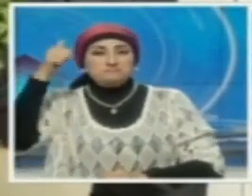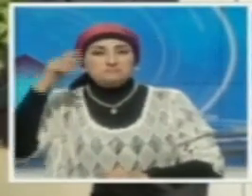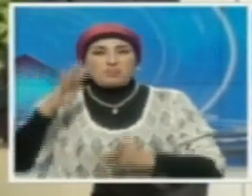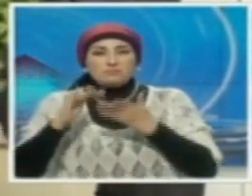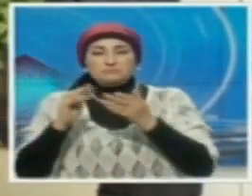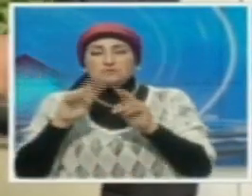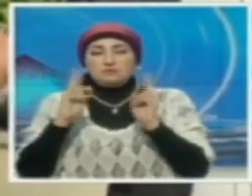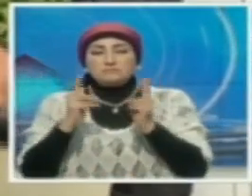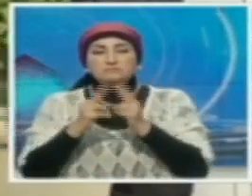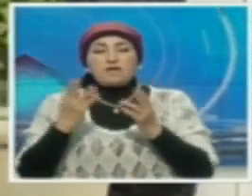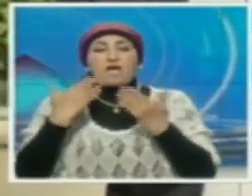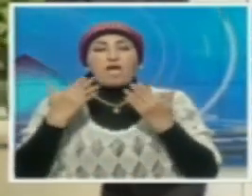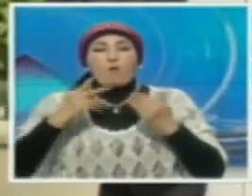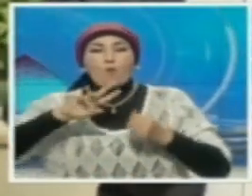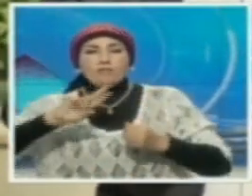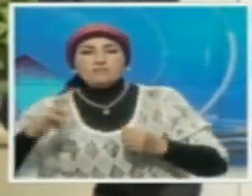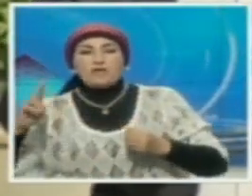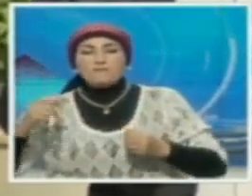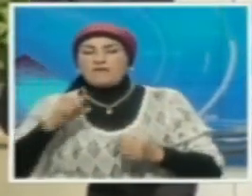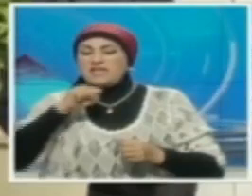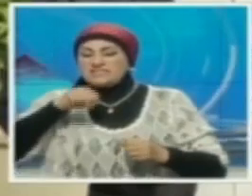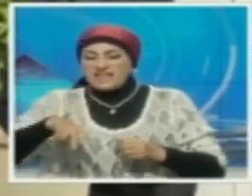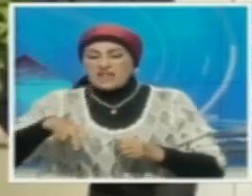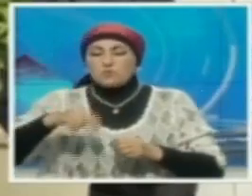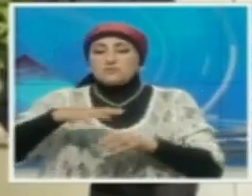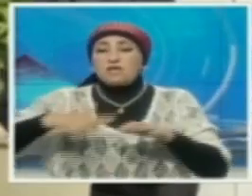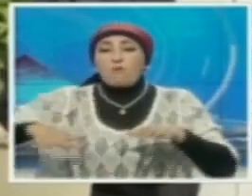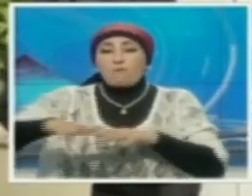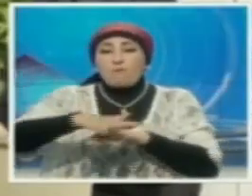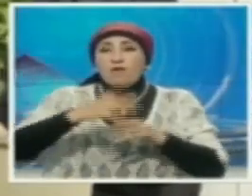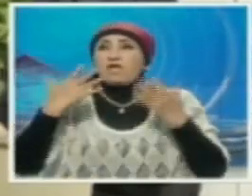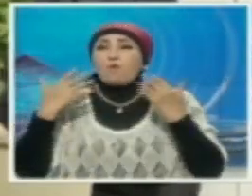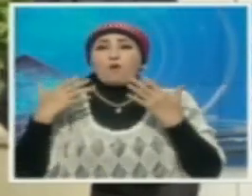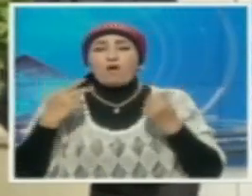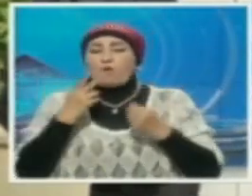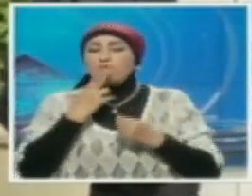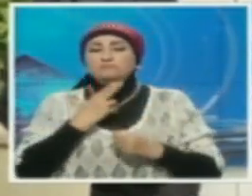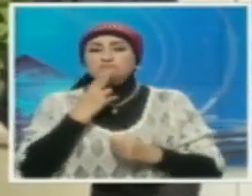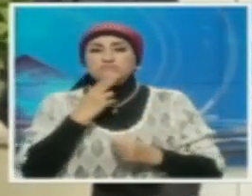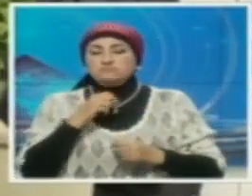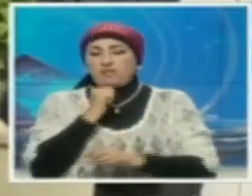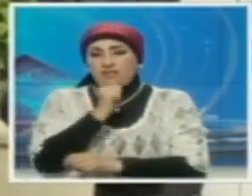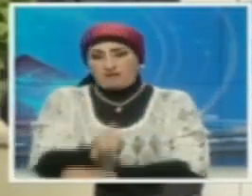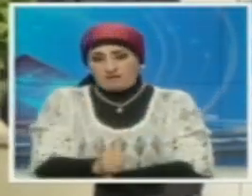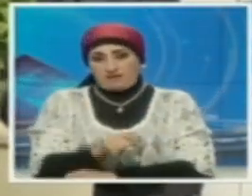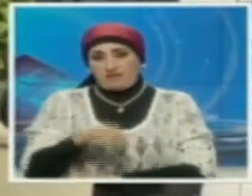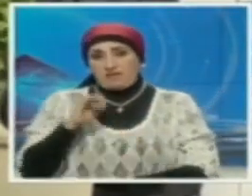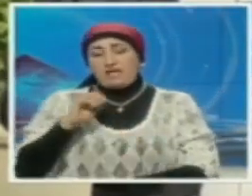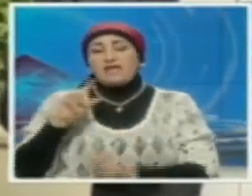سيما في مواجهه تلوث المياه والهواء والحفاظ على التربه. محمد عبد الصبور، التلفزيون المصري.